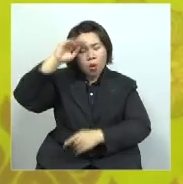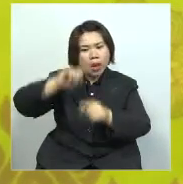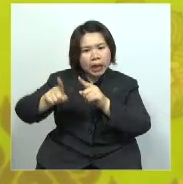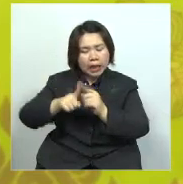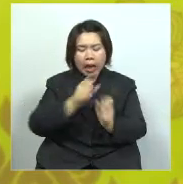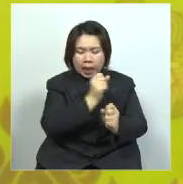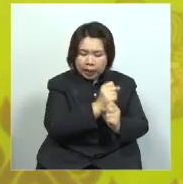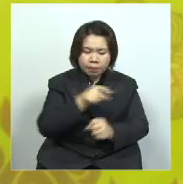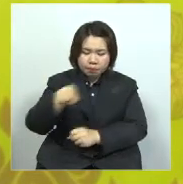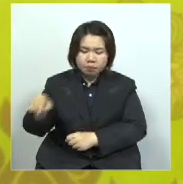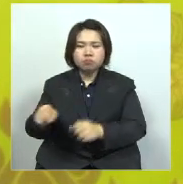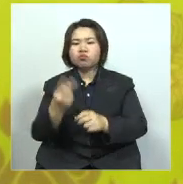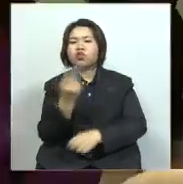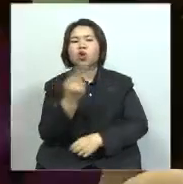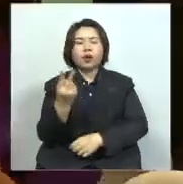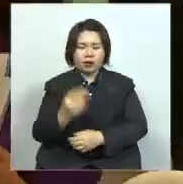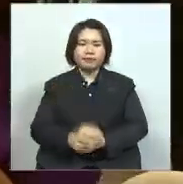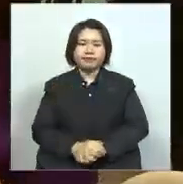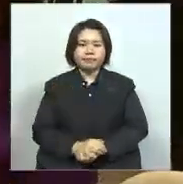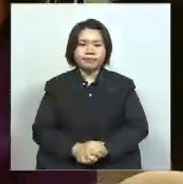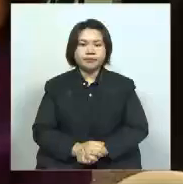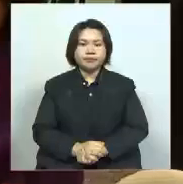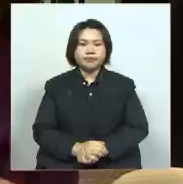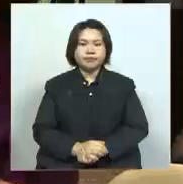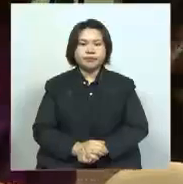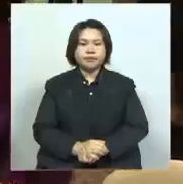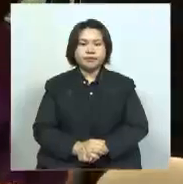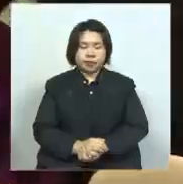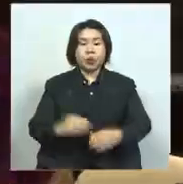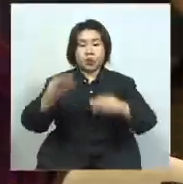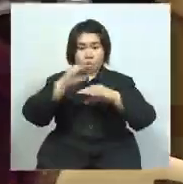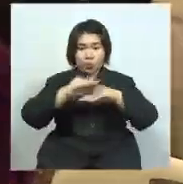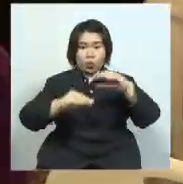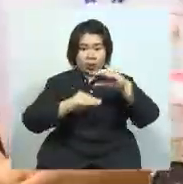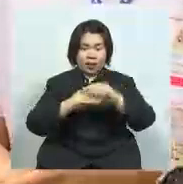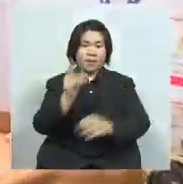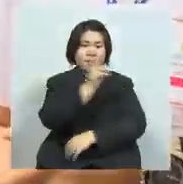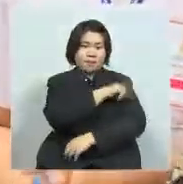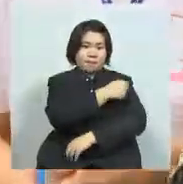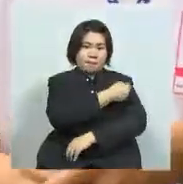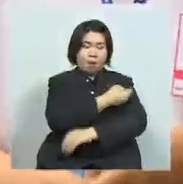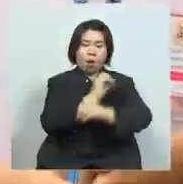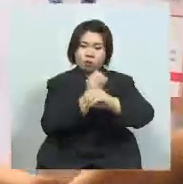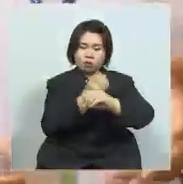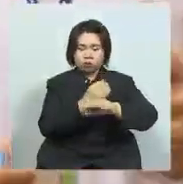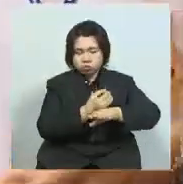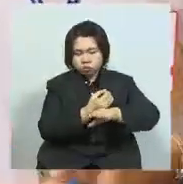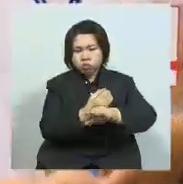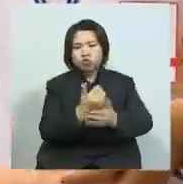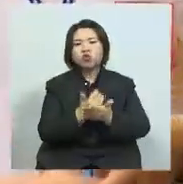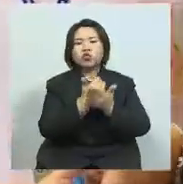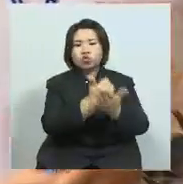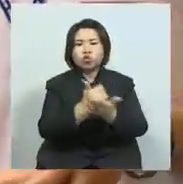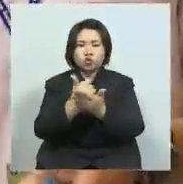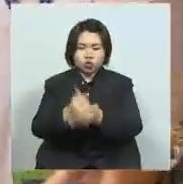ทั้งกุศลจำไว้นะ สำหรับโครงการบูรณาการหน่วยแพทย์เคลื่อนที่เพื่อดูแลประชาชนอุทิศถวายพระบ